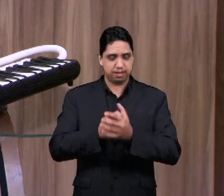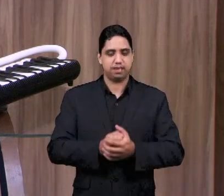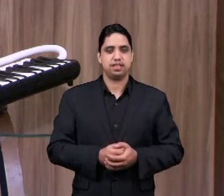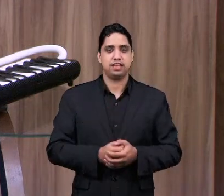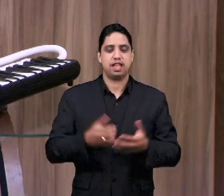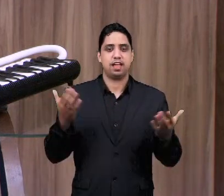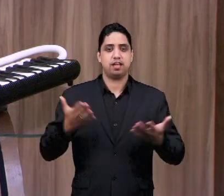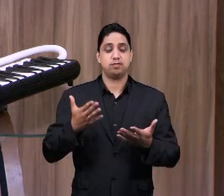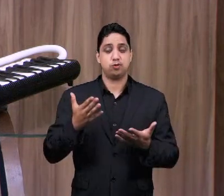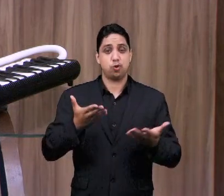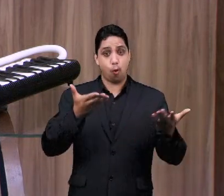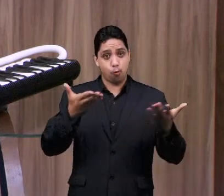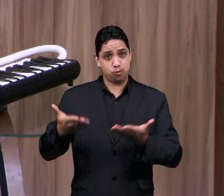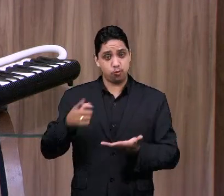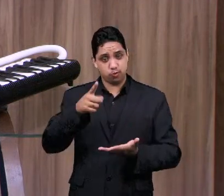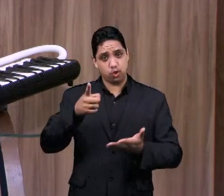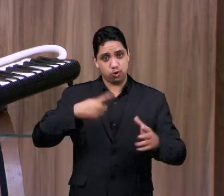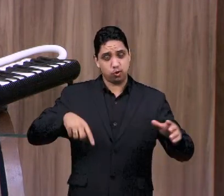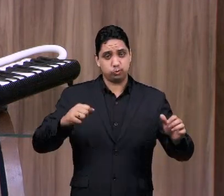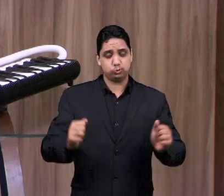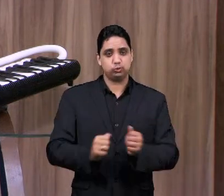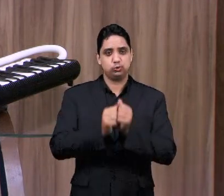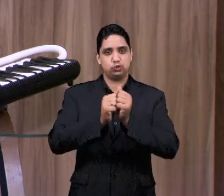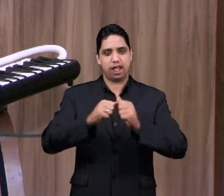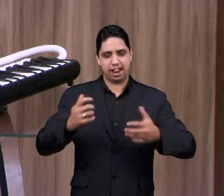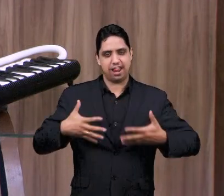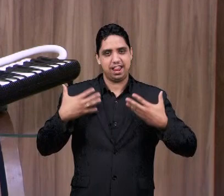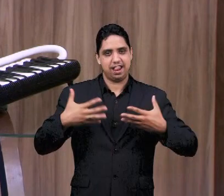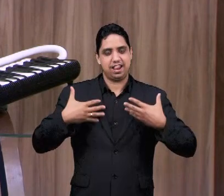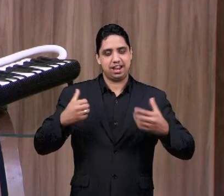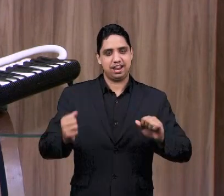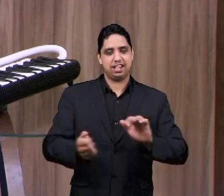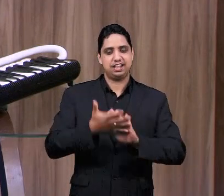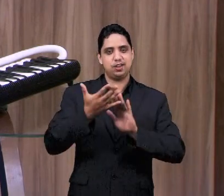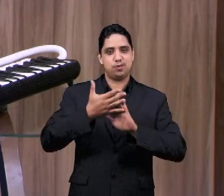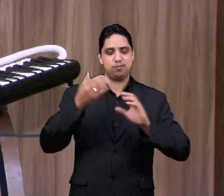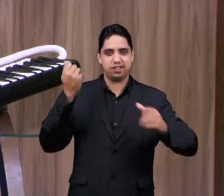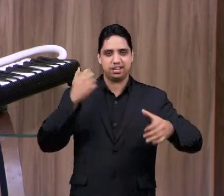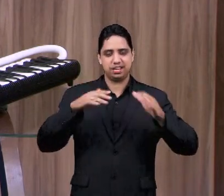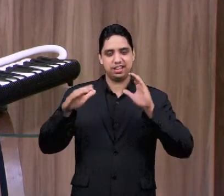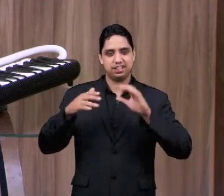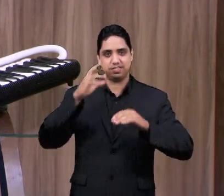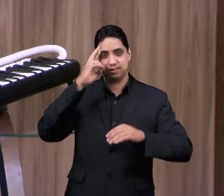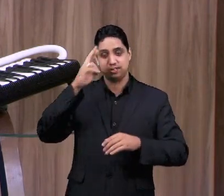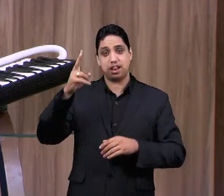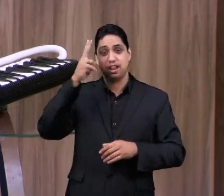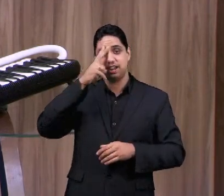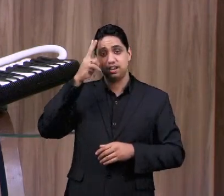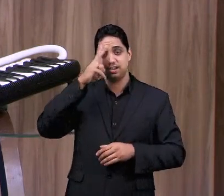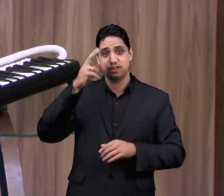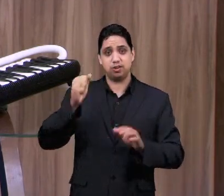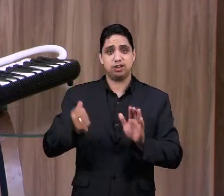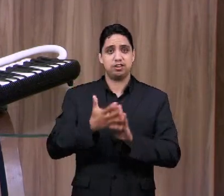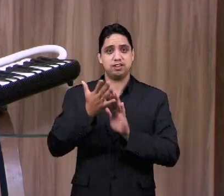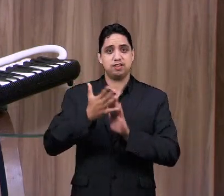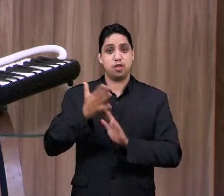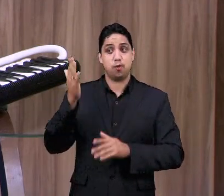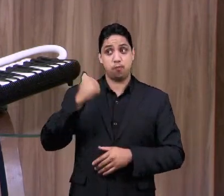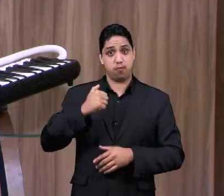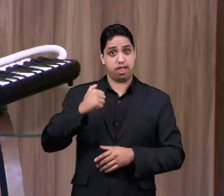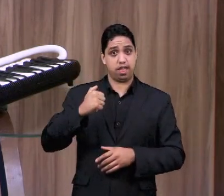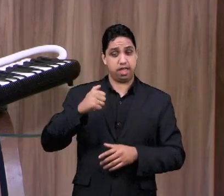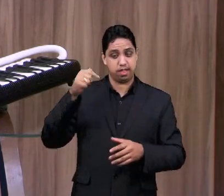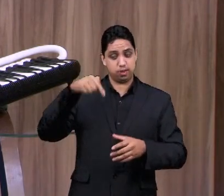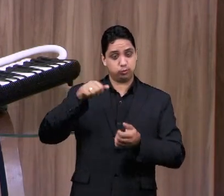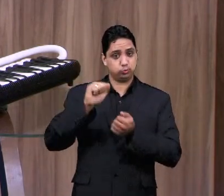Amen. Maintenant, je vais vous t'inviter avec toute joie à adorer le nom du Seigneur en nous rappelant de la louange bien vers